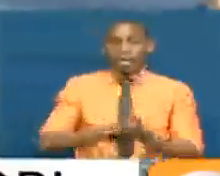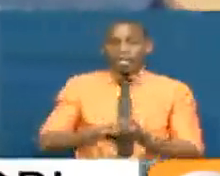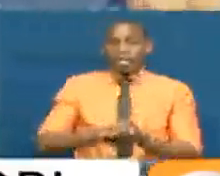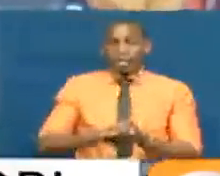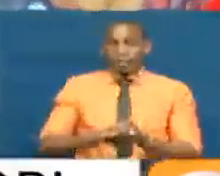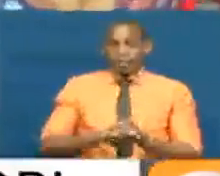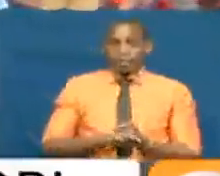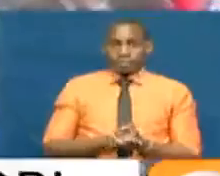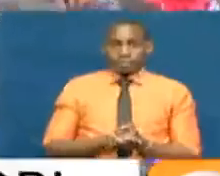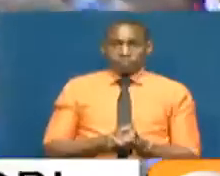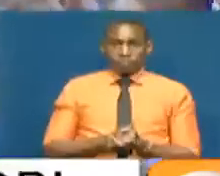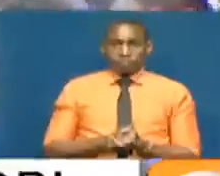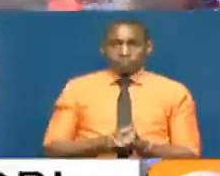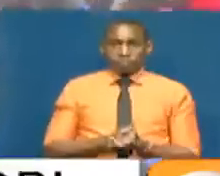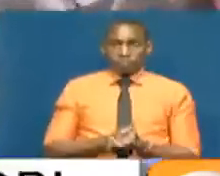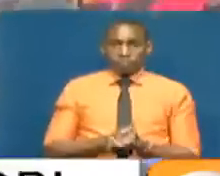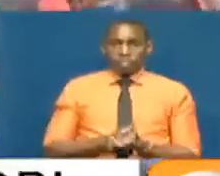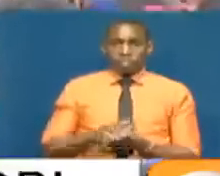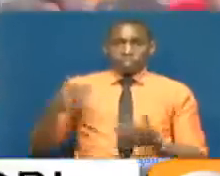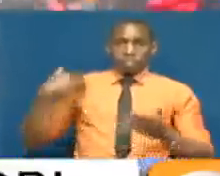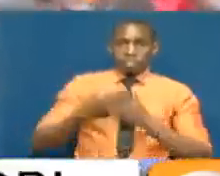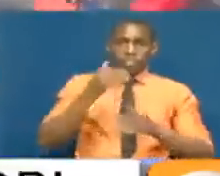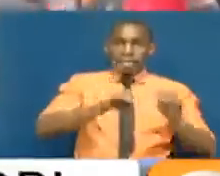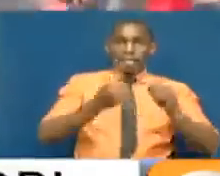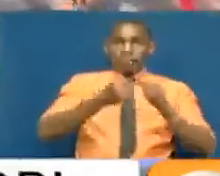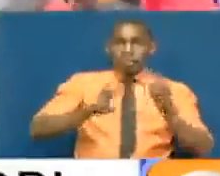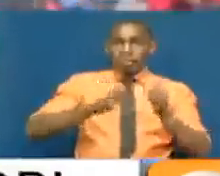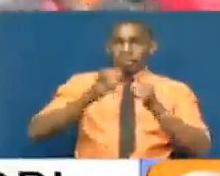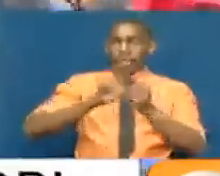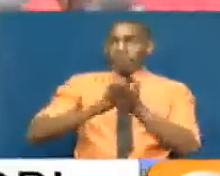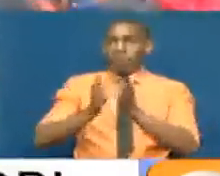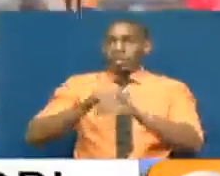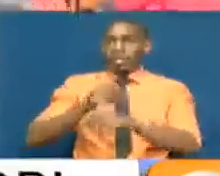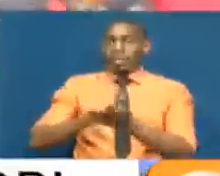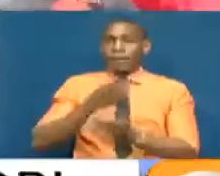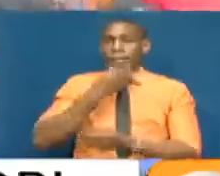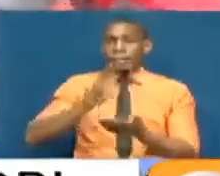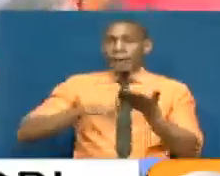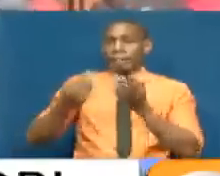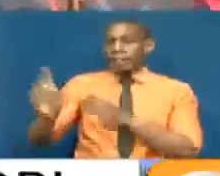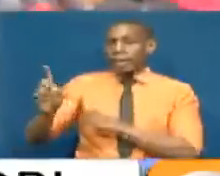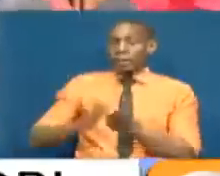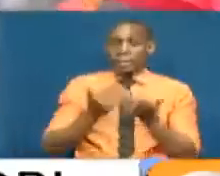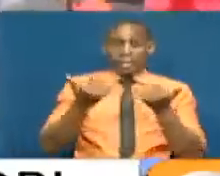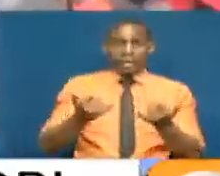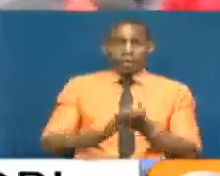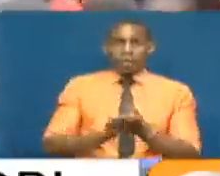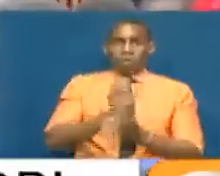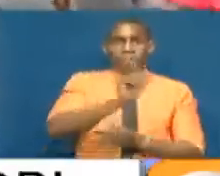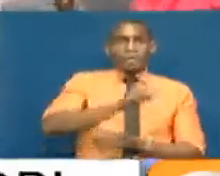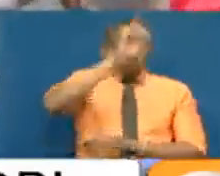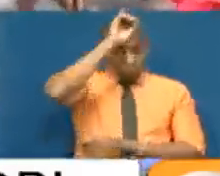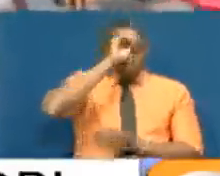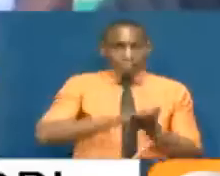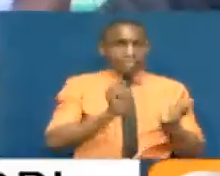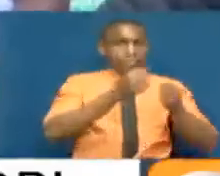one of their own. Tangu uchaguzi wa 2007, hakuna siku baba ameshinda Nairobi. Sasa mtu anatoka huko kijiji